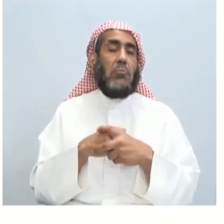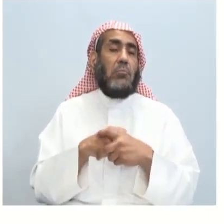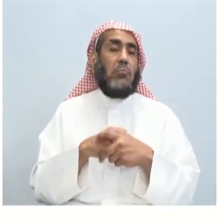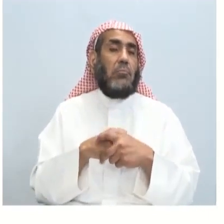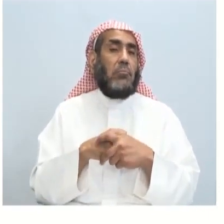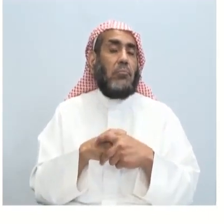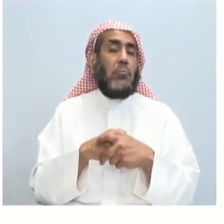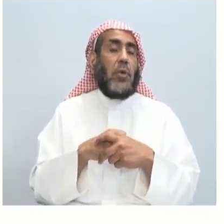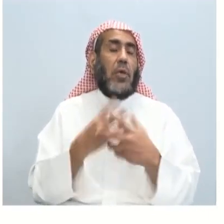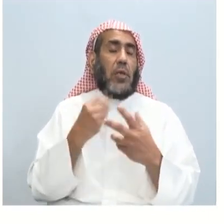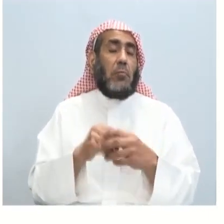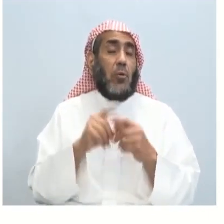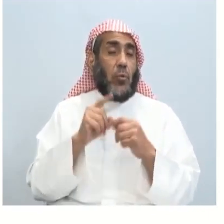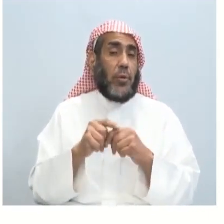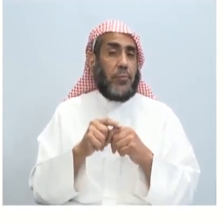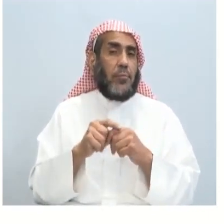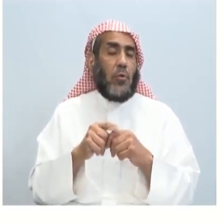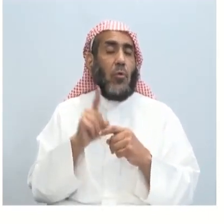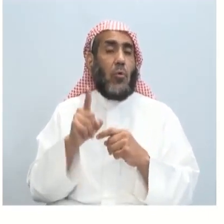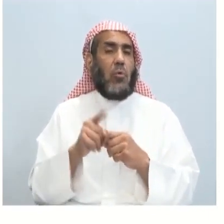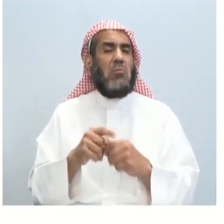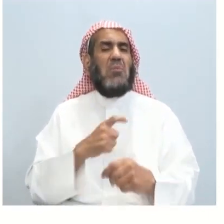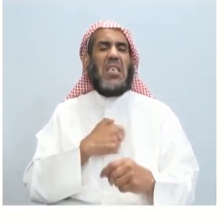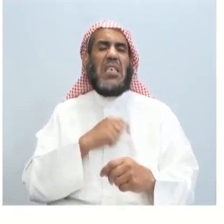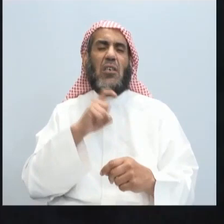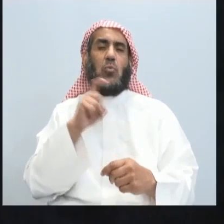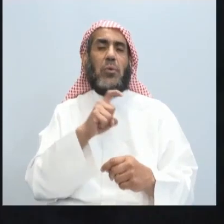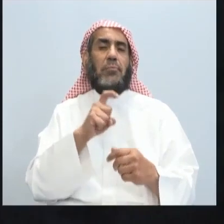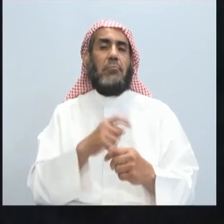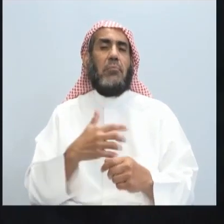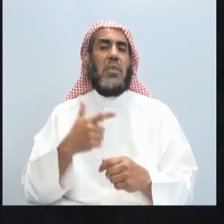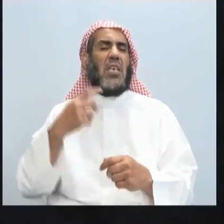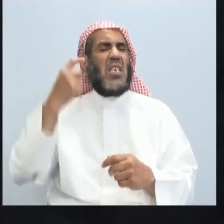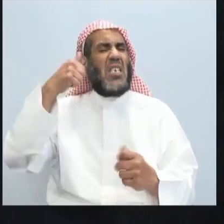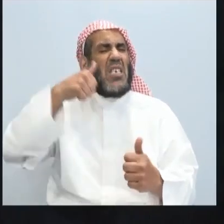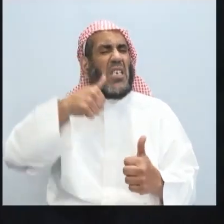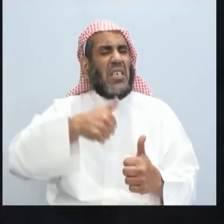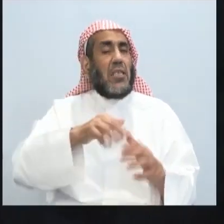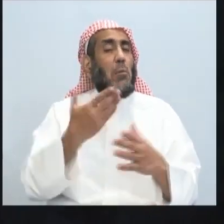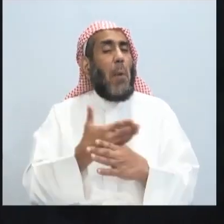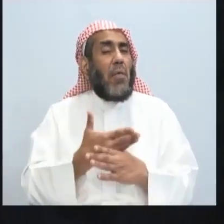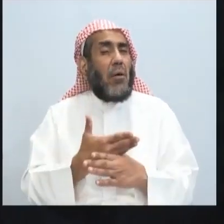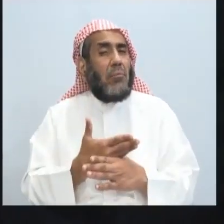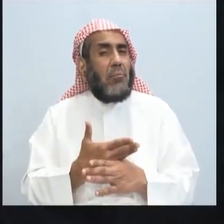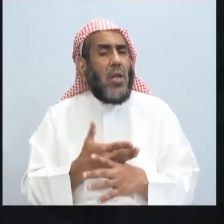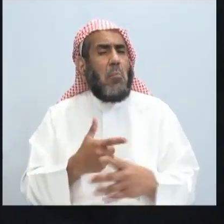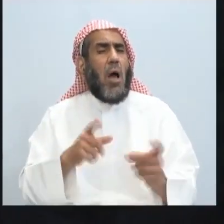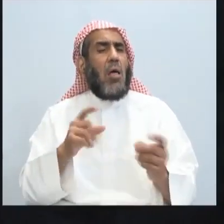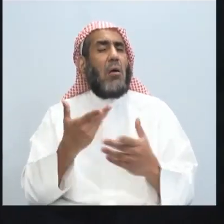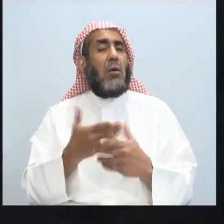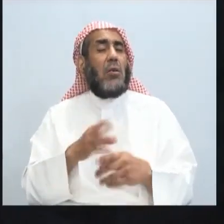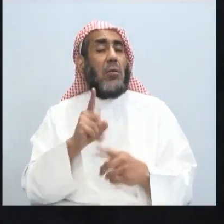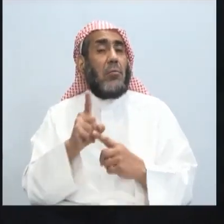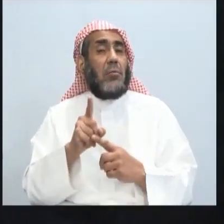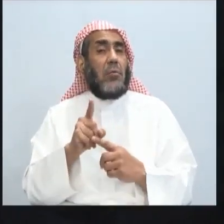رايكم جميل هنا نقول هم حاقدون هم حاقدون هم لماذا ارادوا انصاف ذلك ونا